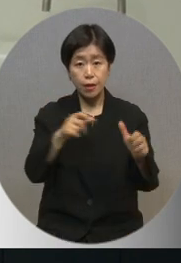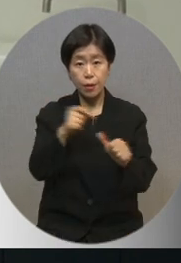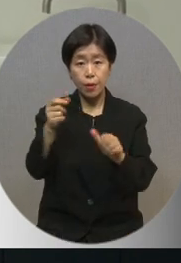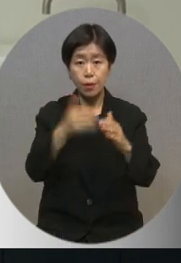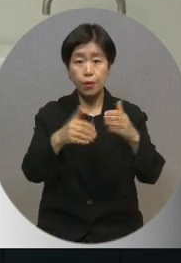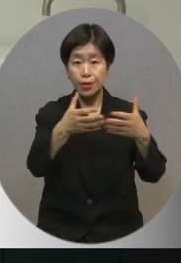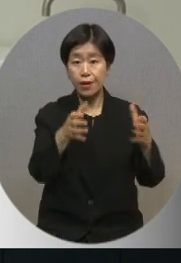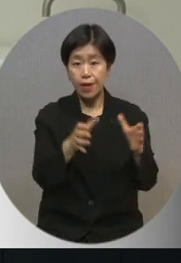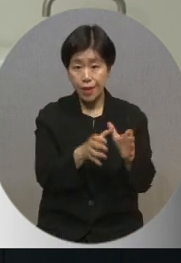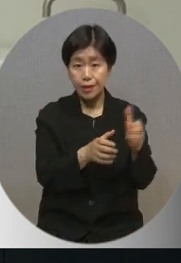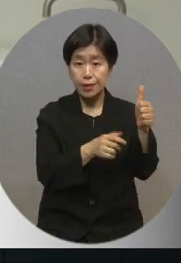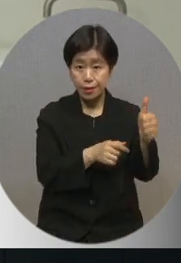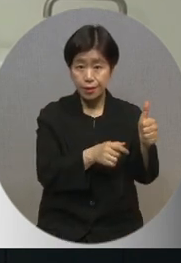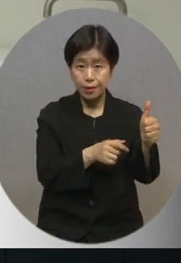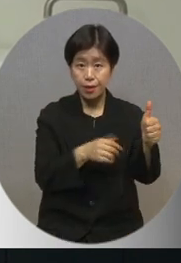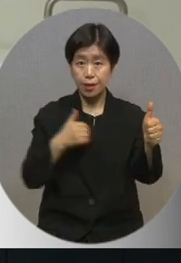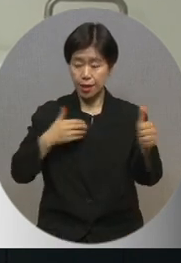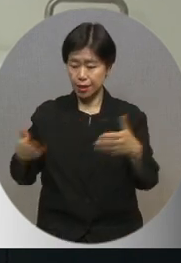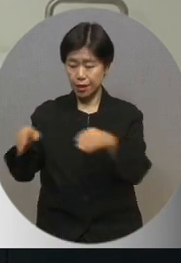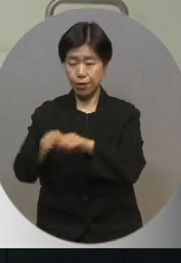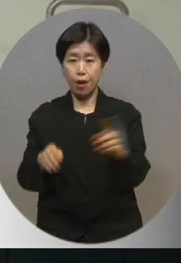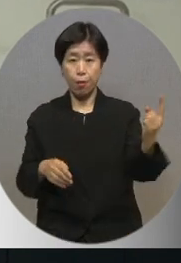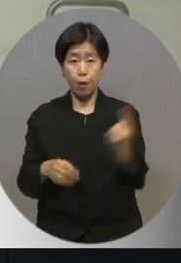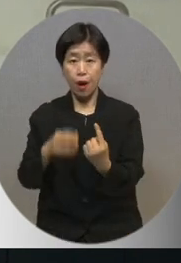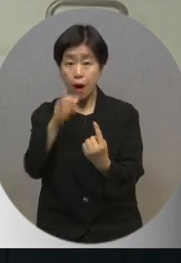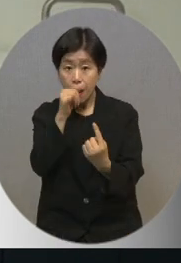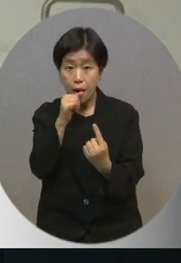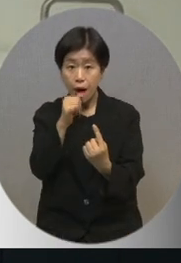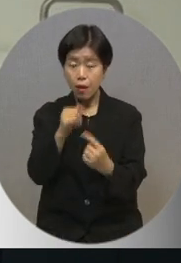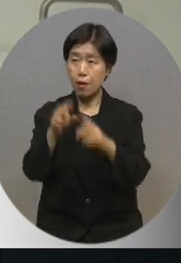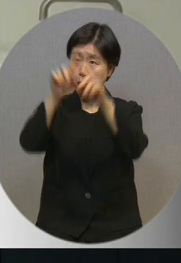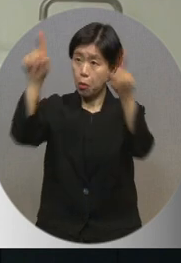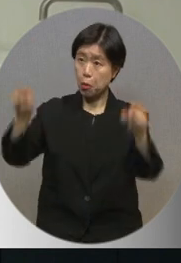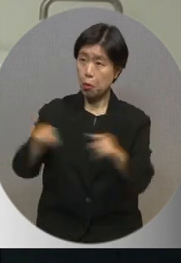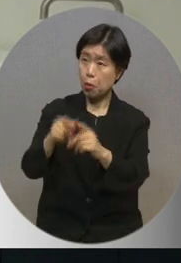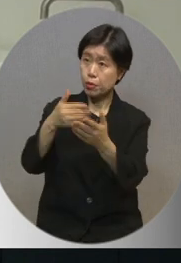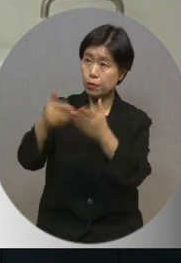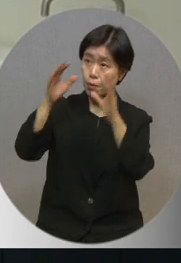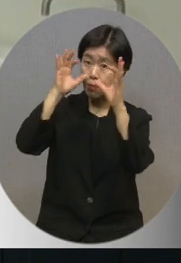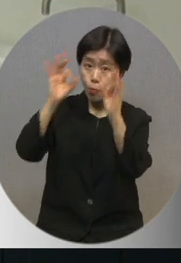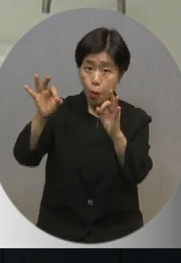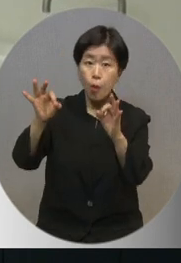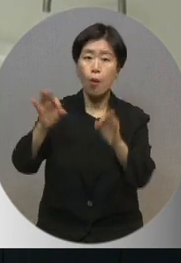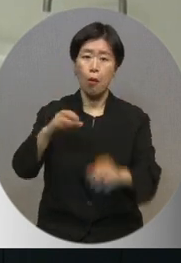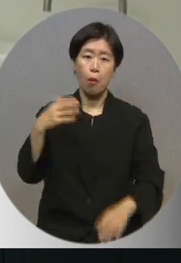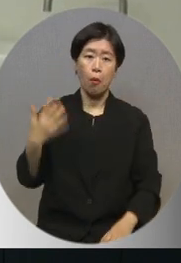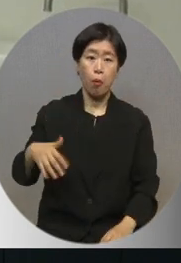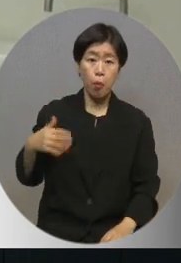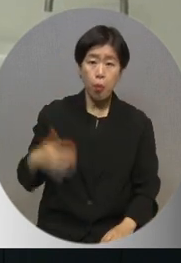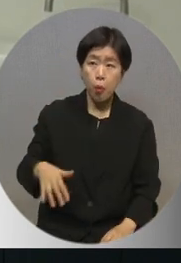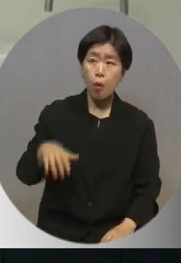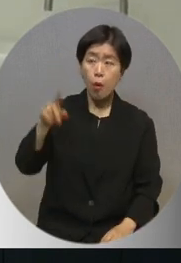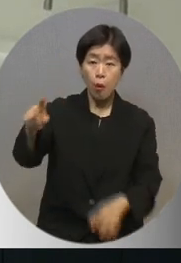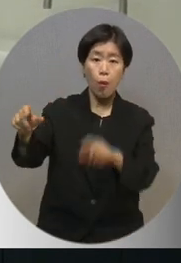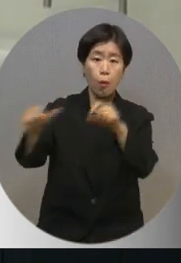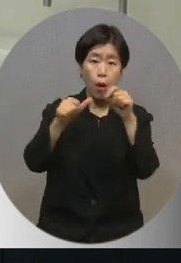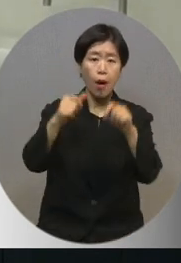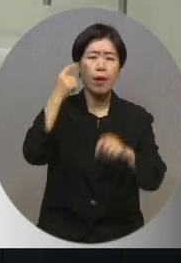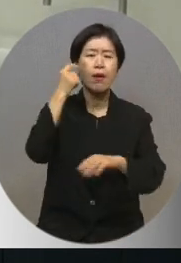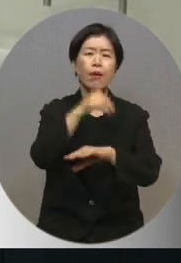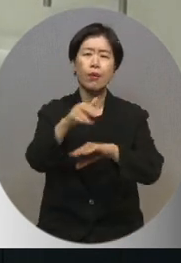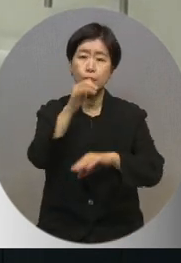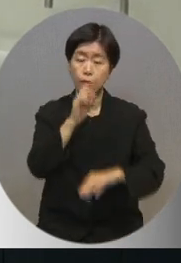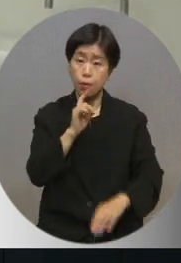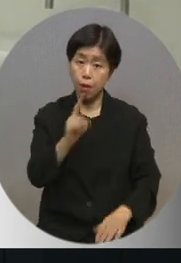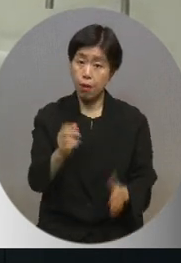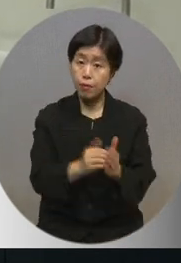기관에 방문을 하셨고 그 걸린 그림을 보시고는 발달장애인 작가 이런 분들을 채용하는 계획이 있다고 하시는